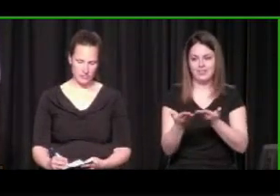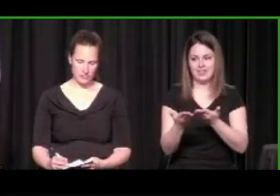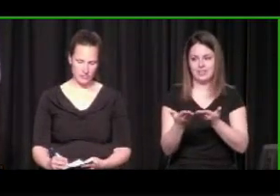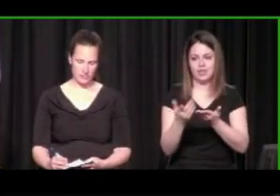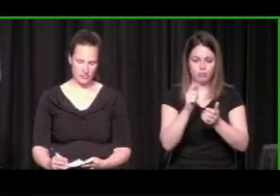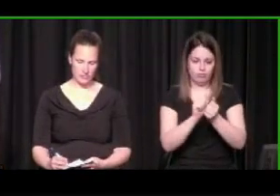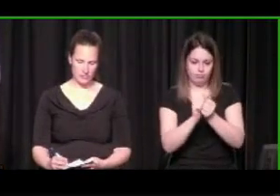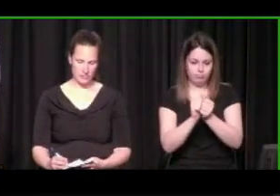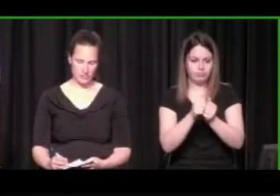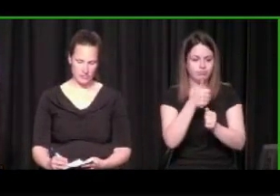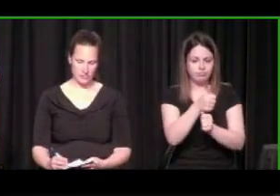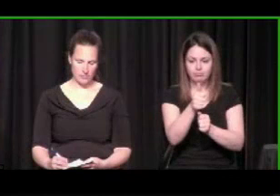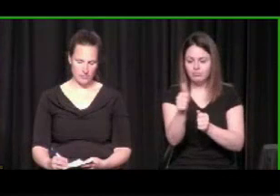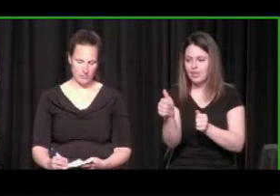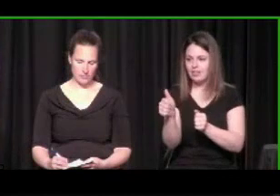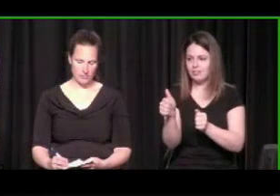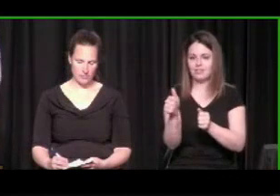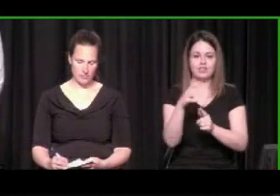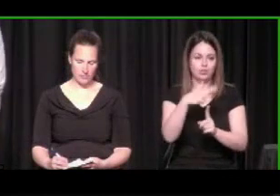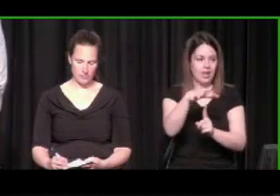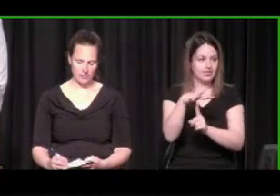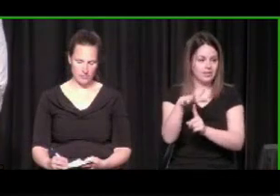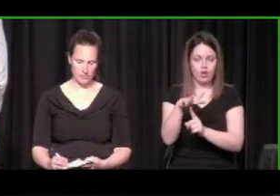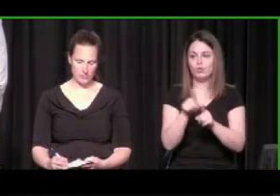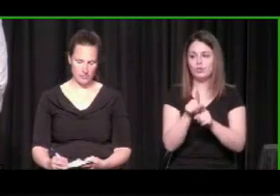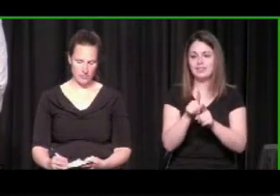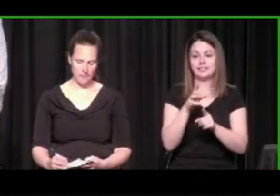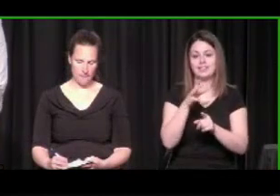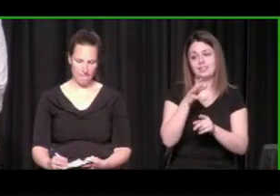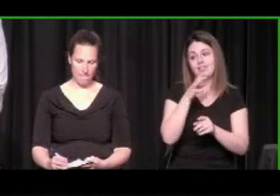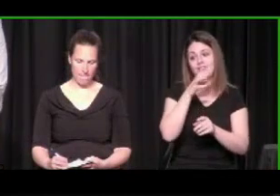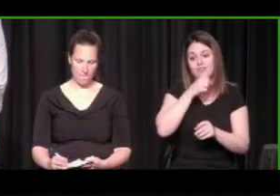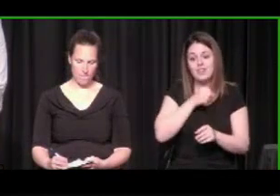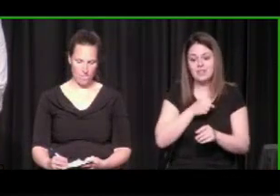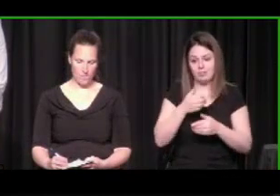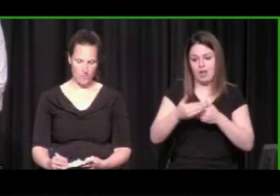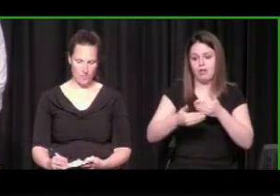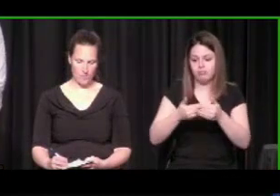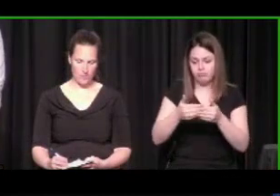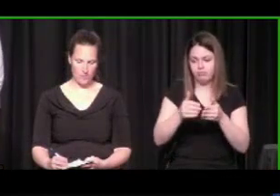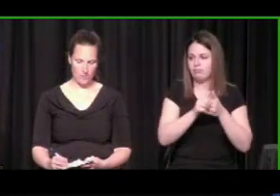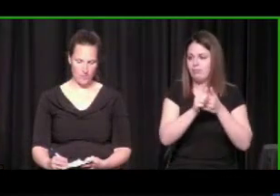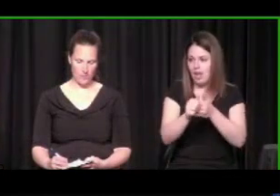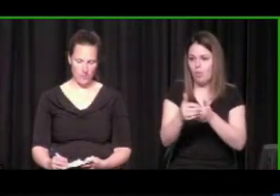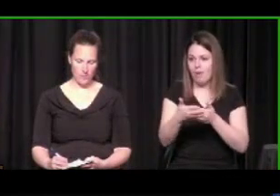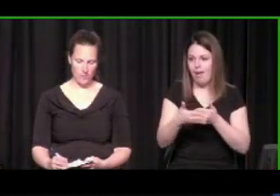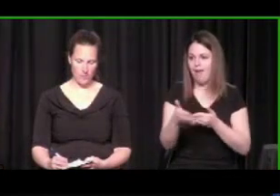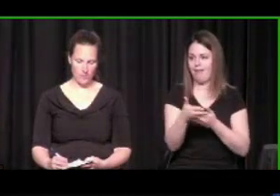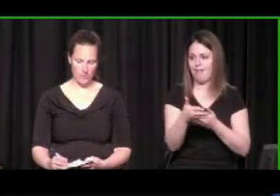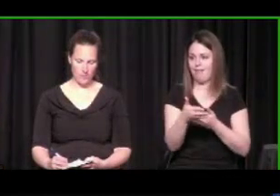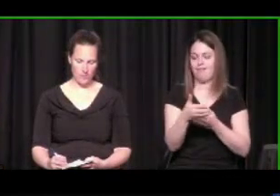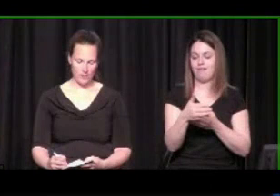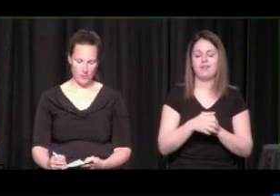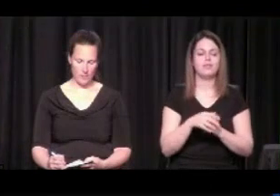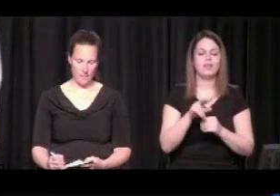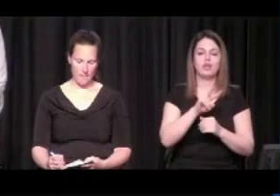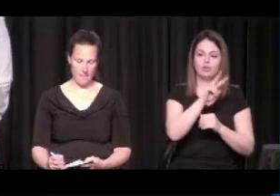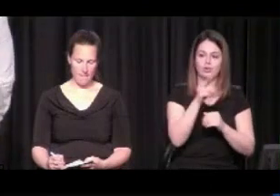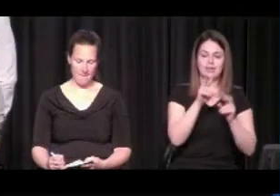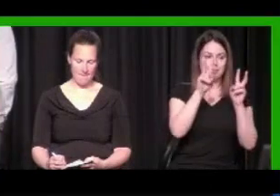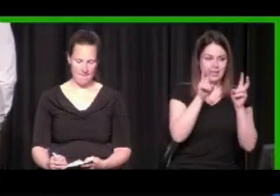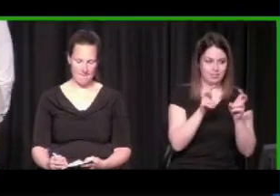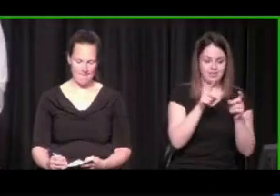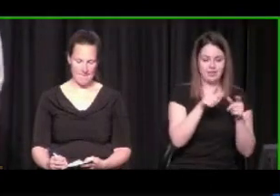dans bon nombre de situations au vieillissement également des personnes qu'elle accompagne? Je vous amène vers une deuxième thématique qui est